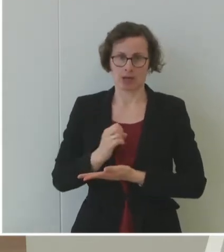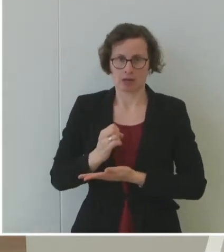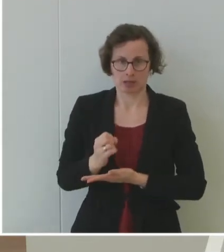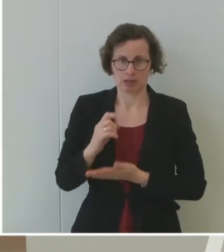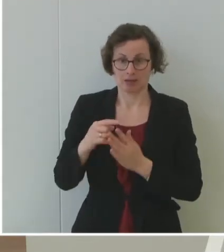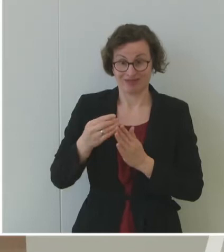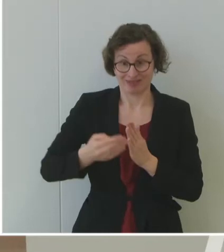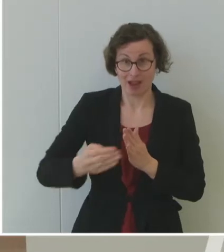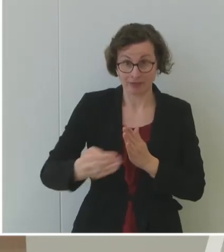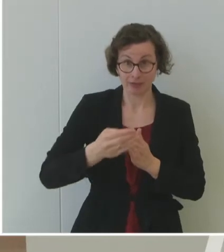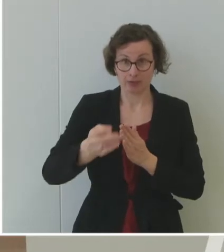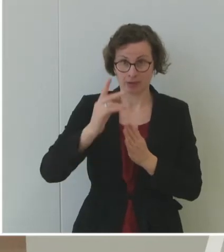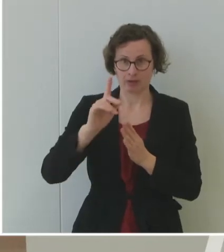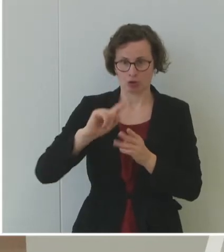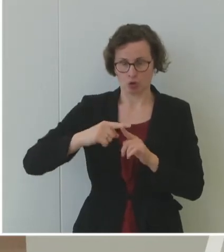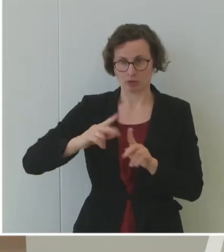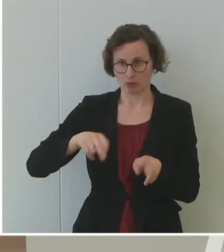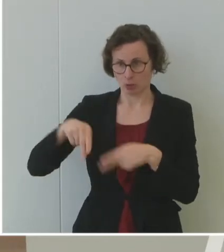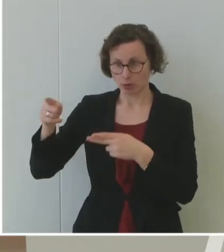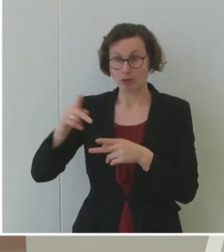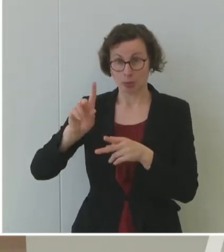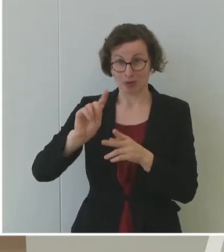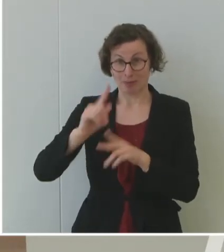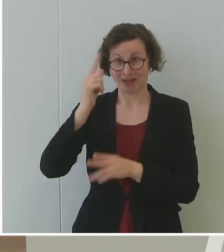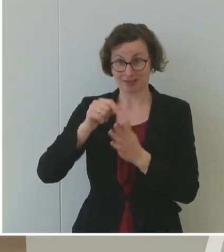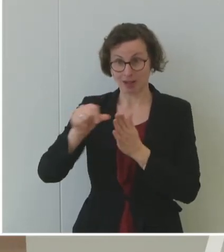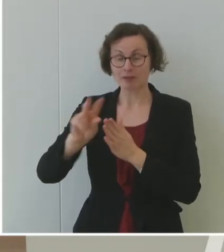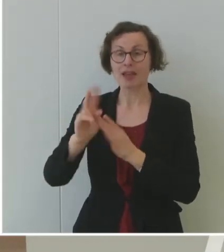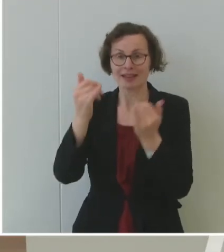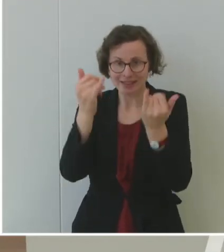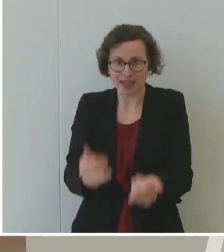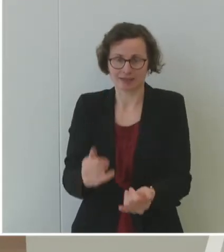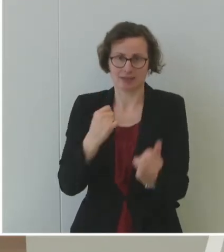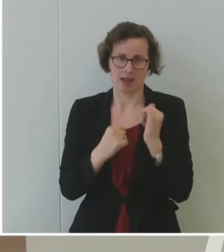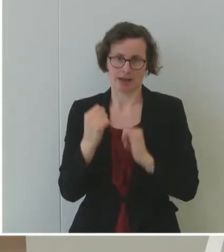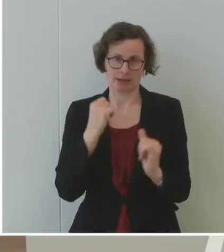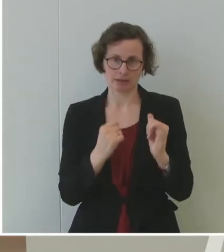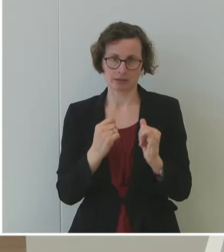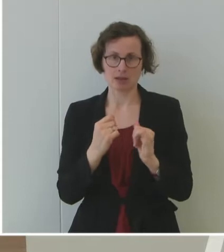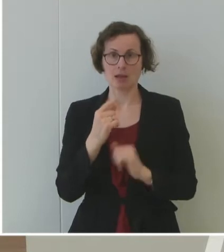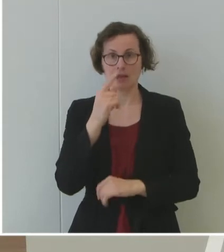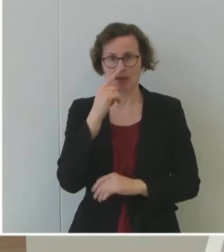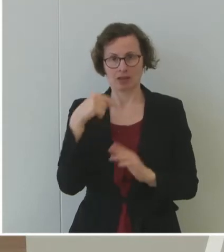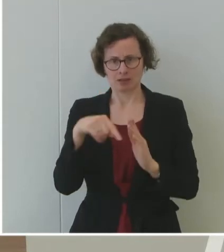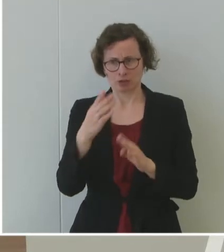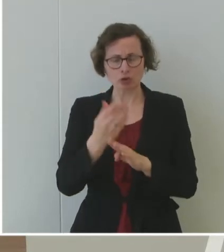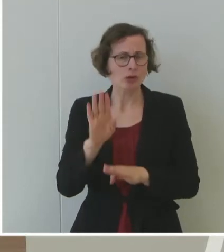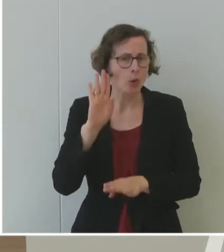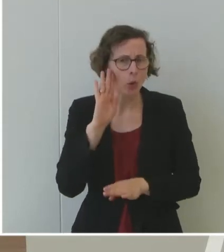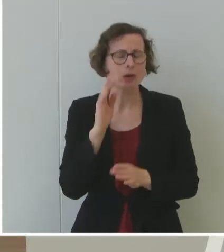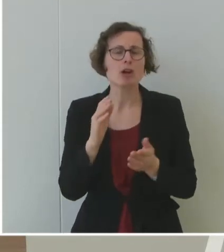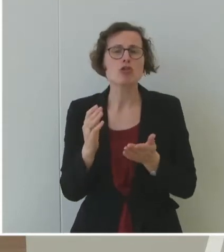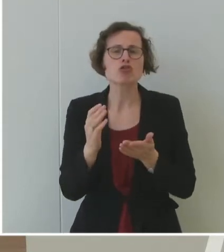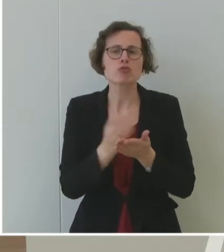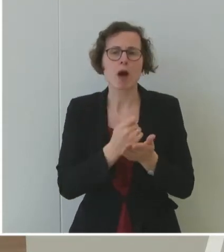wieder diejenigen zahlen lassen, die am meisten unter dieser Krise leiden. Denn wenn ich die ersten Sparvorschläge höre, wie